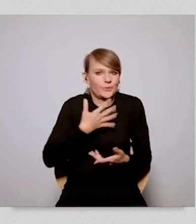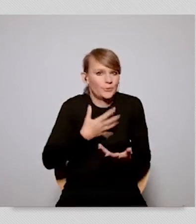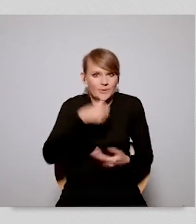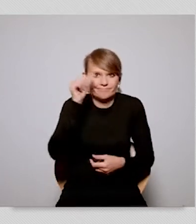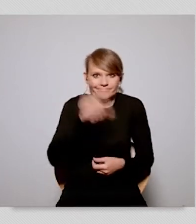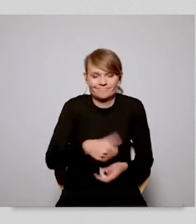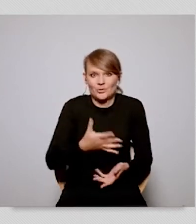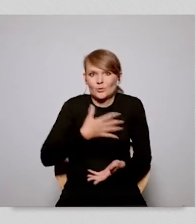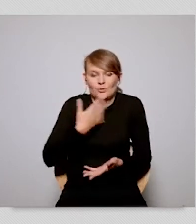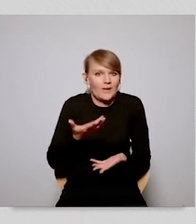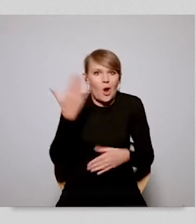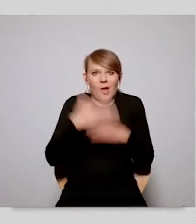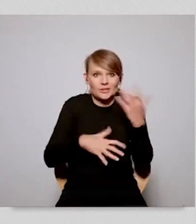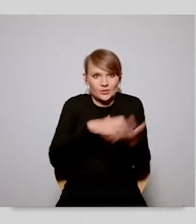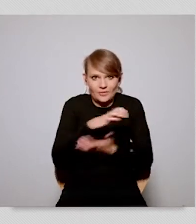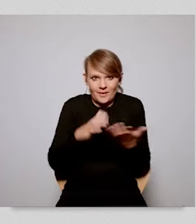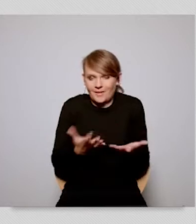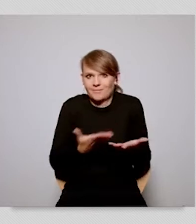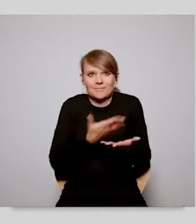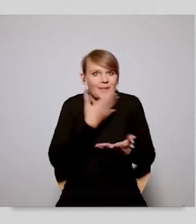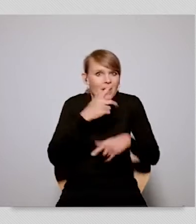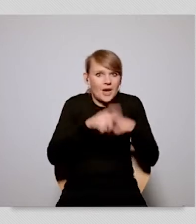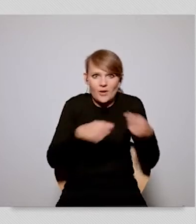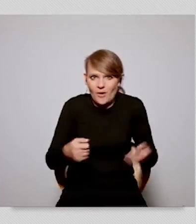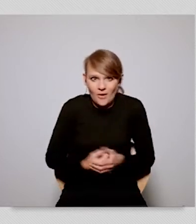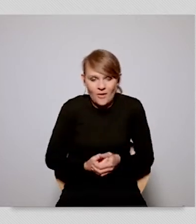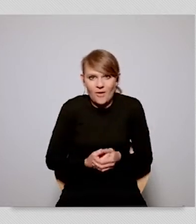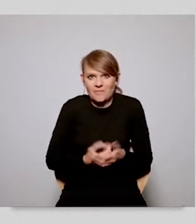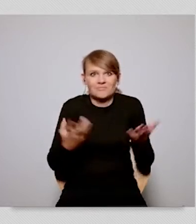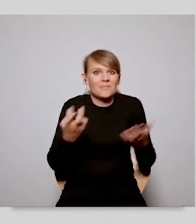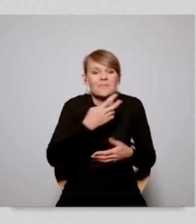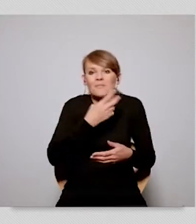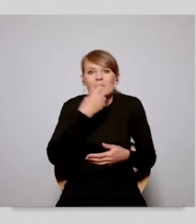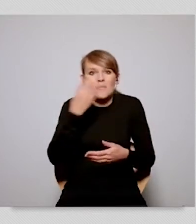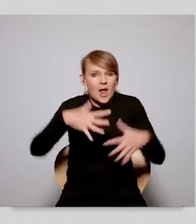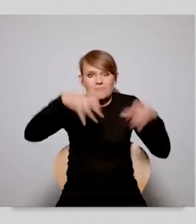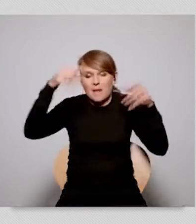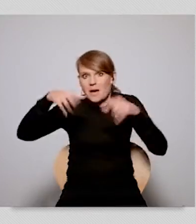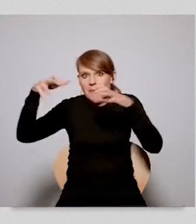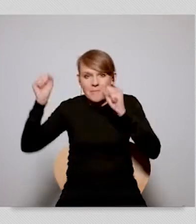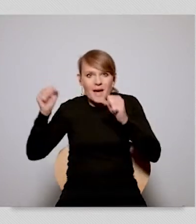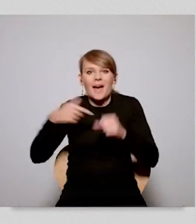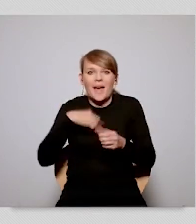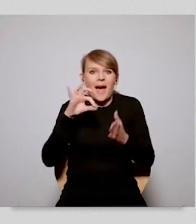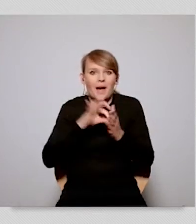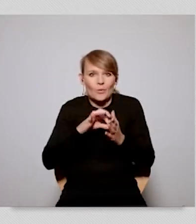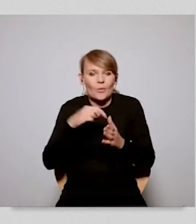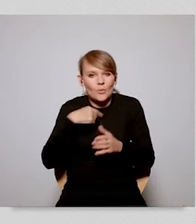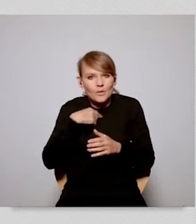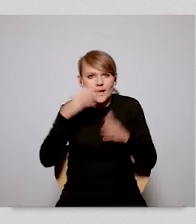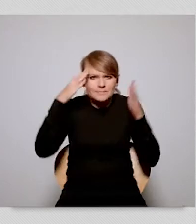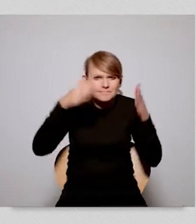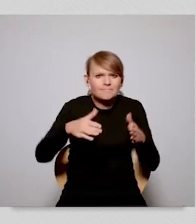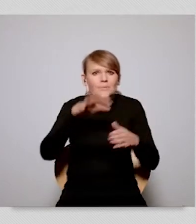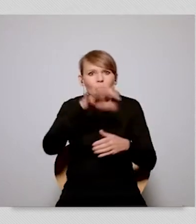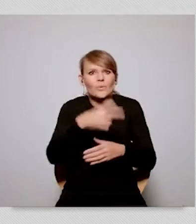rozwiązań, że w ogóle przyjdzie w lekout. Ja się zajmuję sektorem elektroenergetycznym, więc energetycy bardzo w tej chwili mają